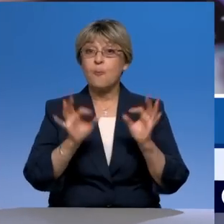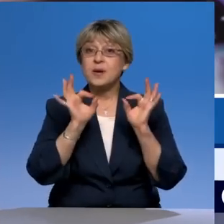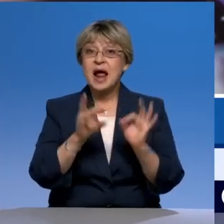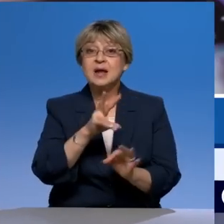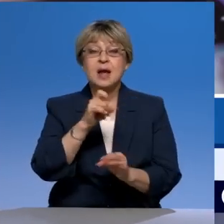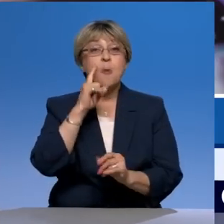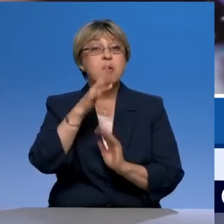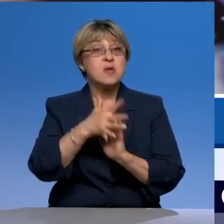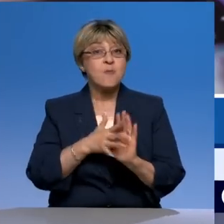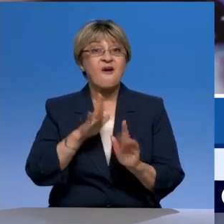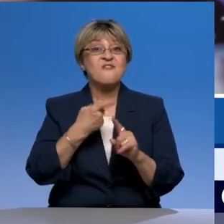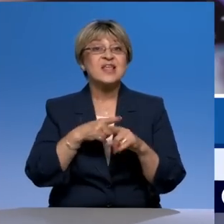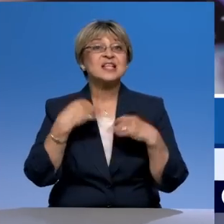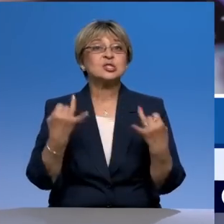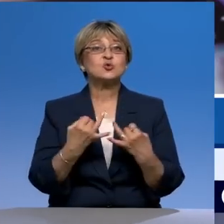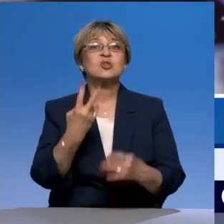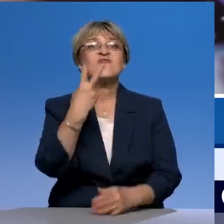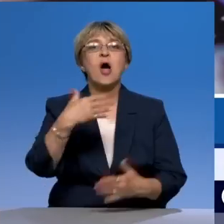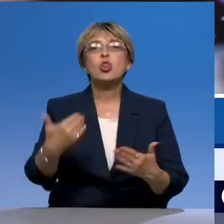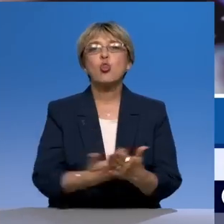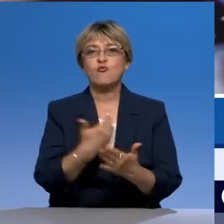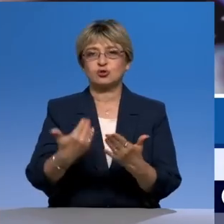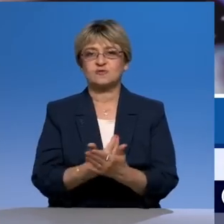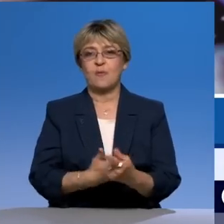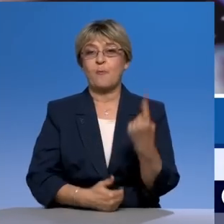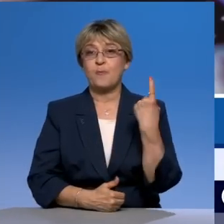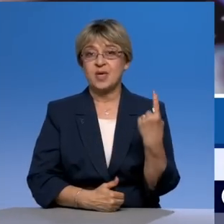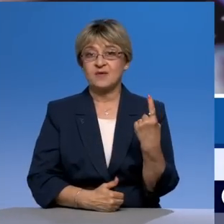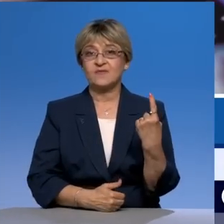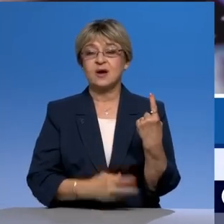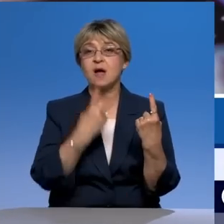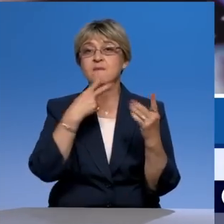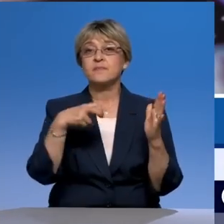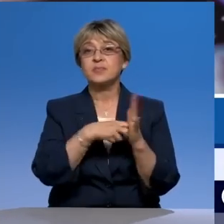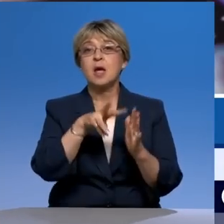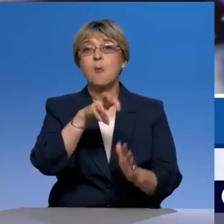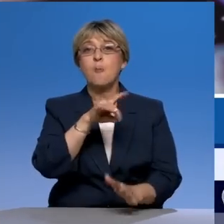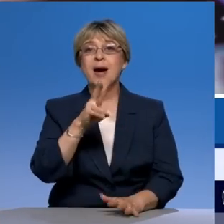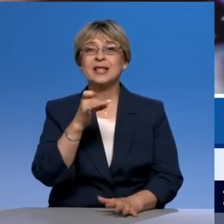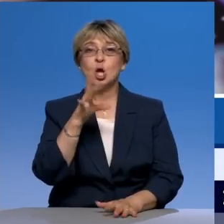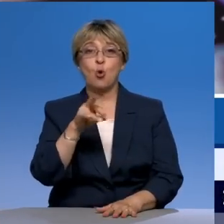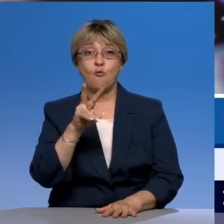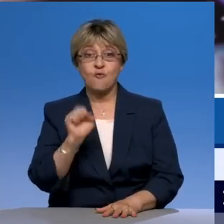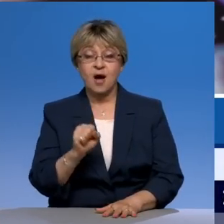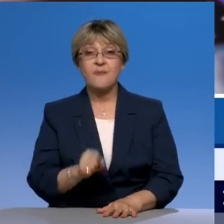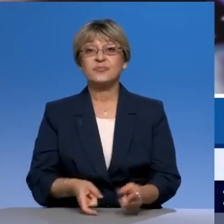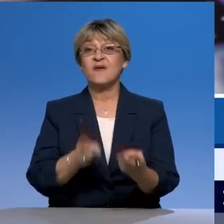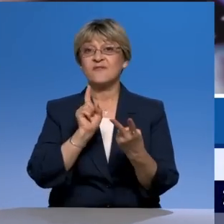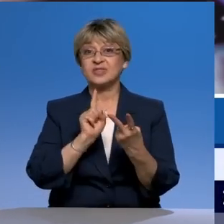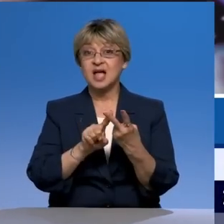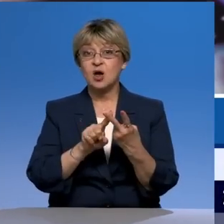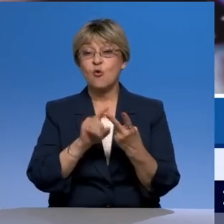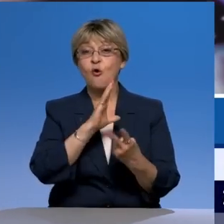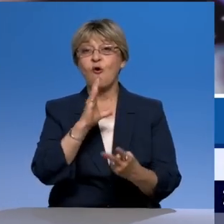что в этой истории два нововведения? Первое – это маркировка. Да. А второе – это ввод специальных